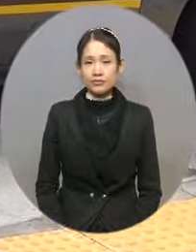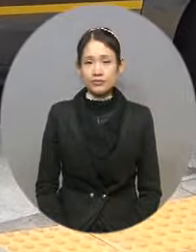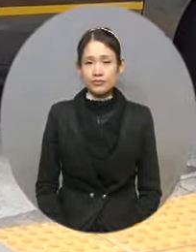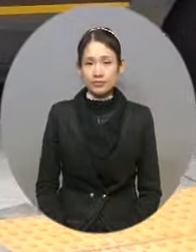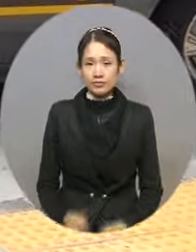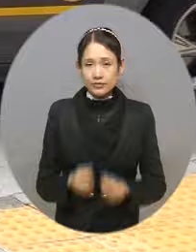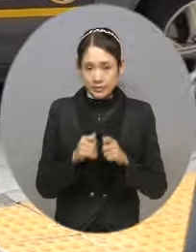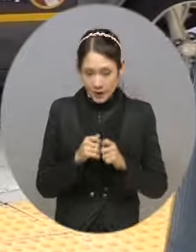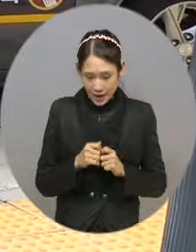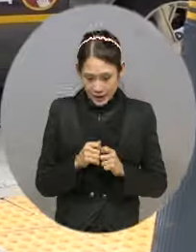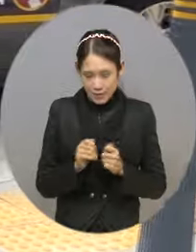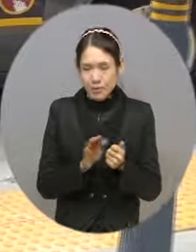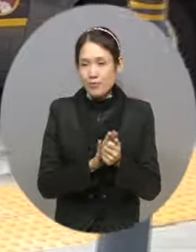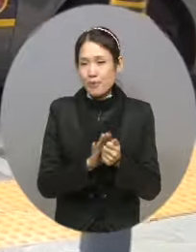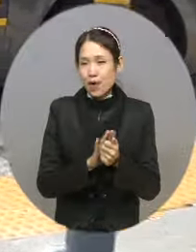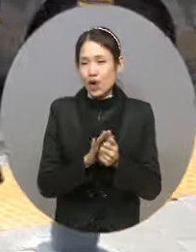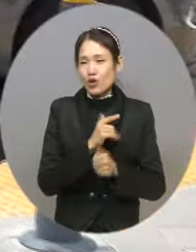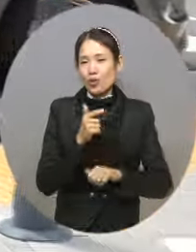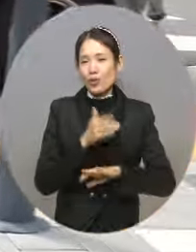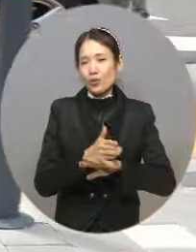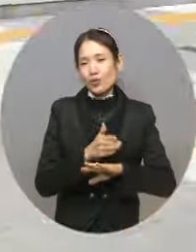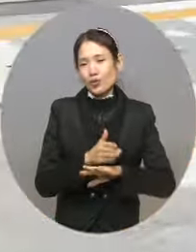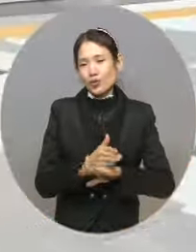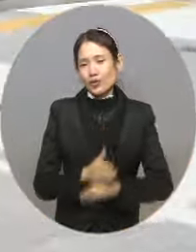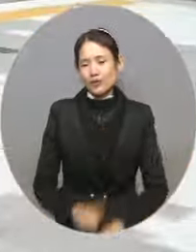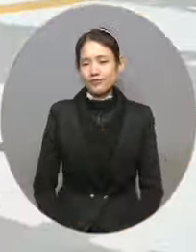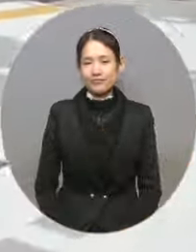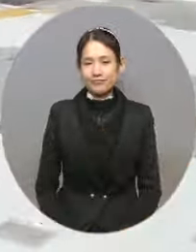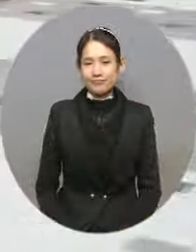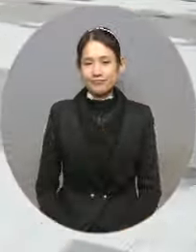세심한 배려가 참 고마운 기사님입니다.